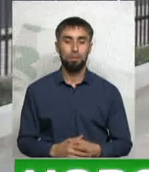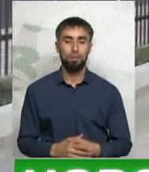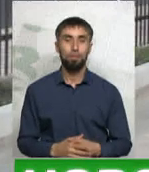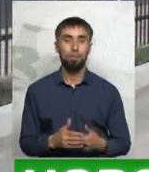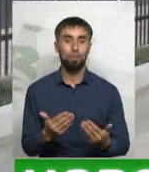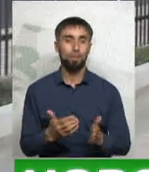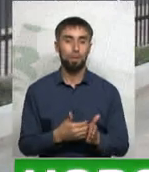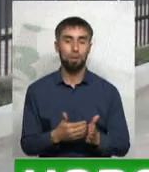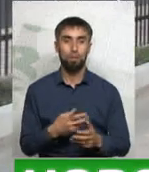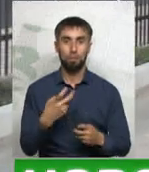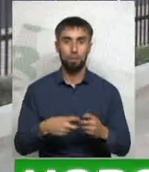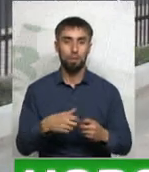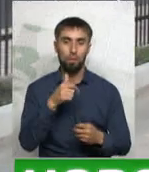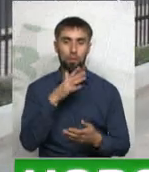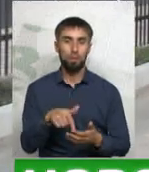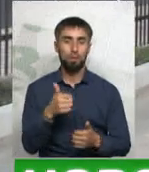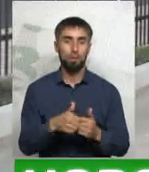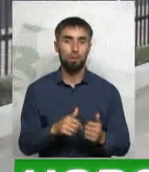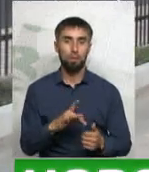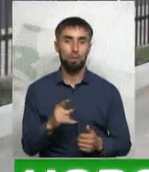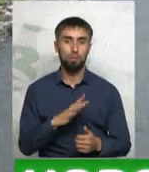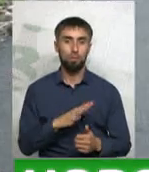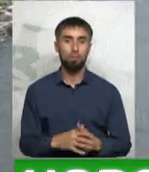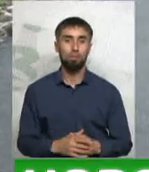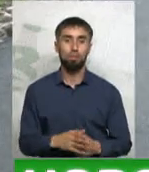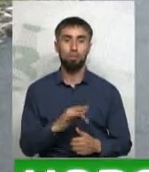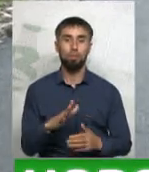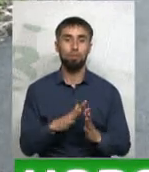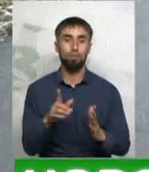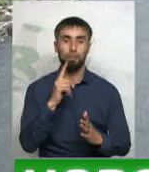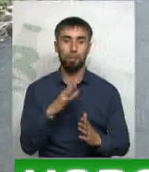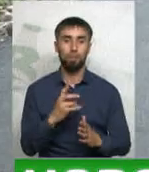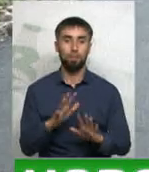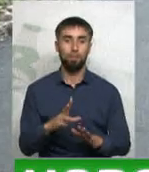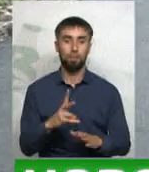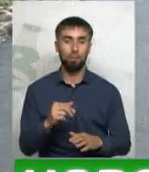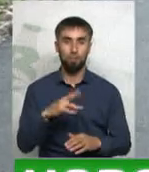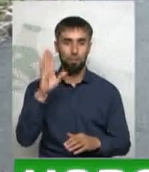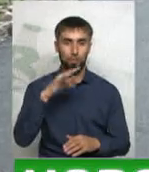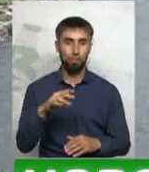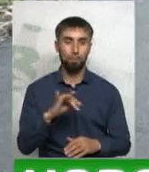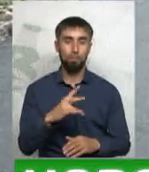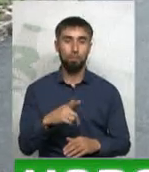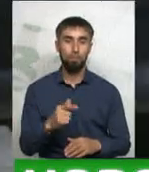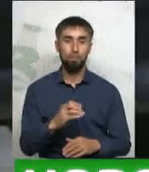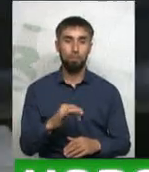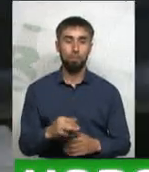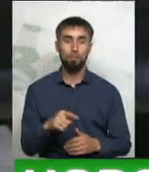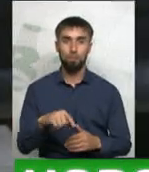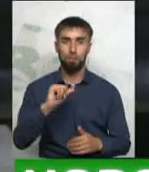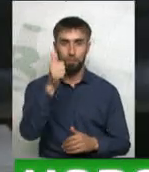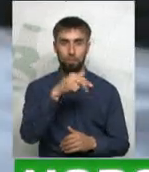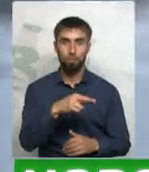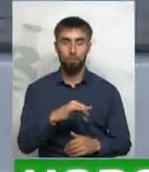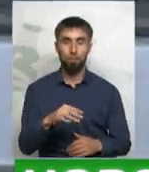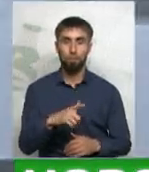теперь отсутствуют порывы, которые здесь регулярно происходили на этой улице. Порывов больше не будет не только на водопроводной, но и на газовой сети. В этом году по